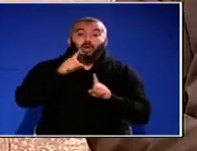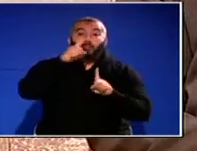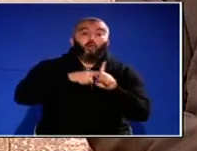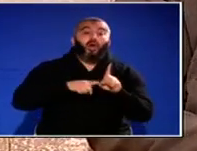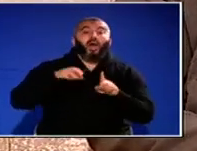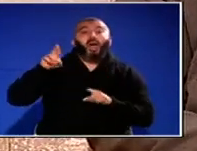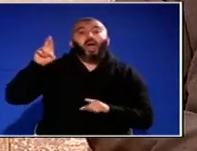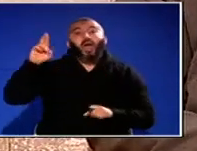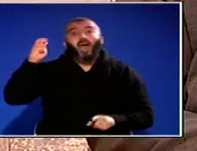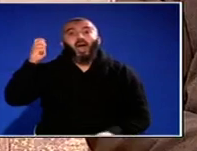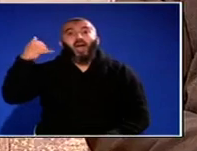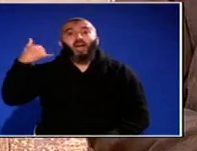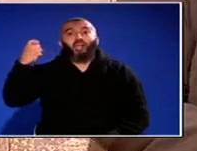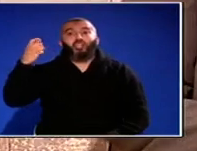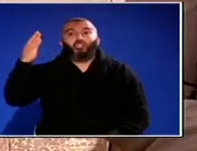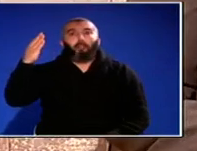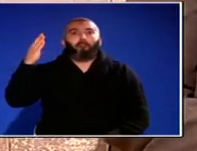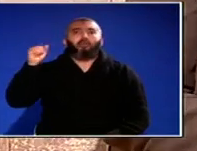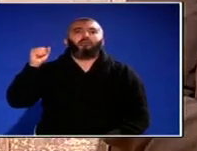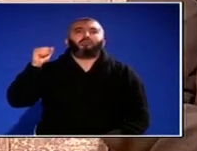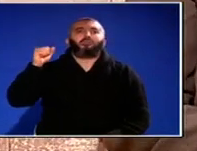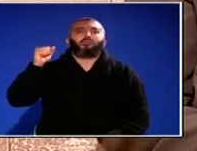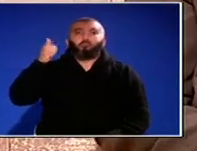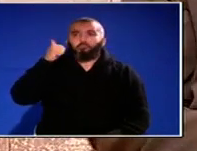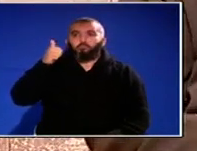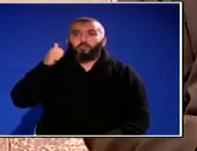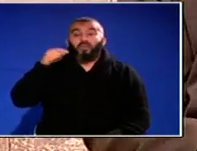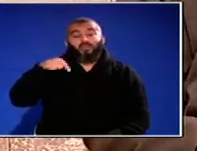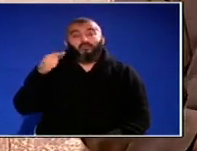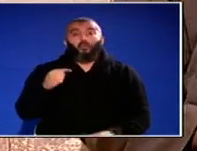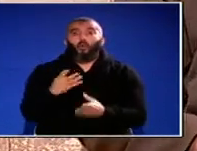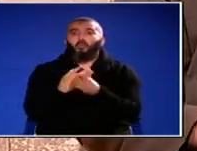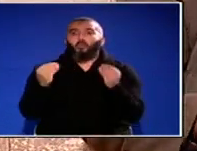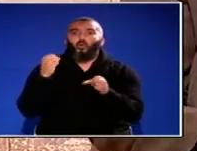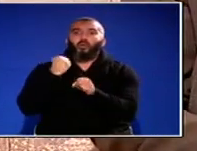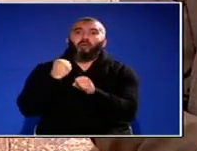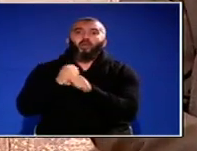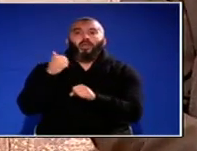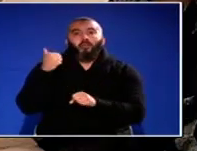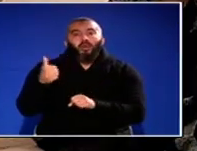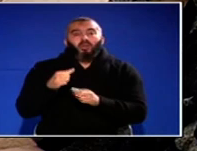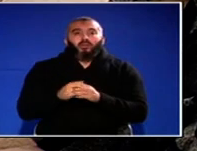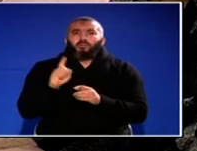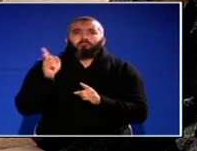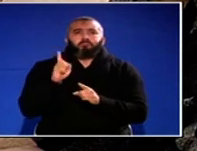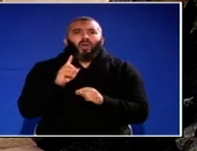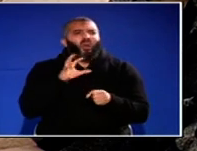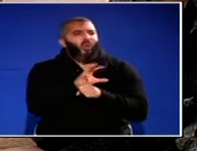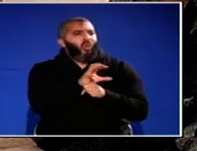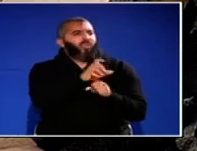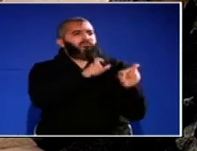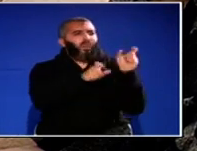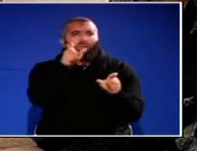الخير يجب أن يتعلم الإنسان أن تعمم، بحيث أنه يحرم الظلم على نفسه